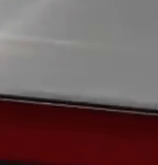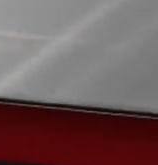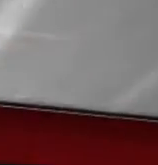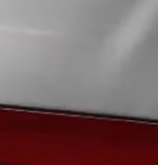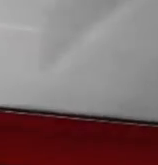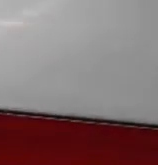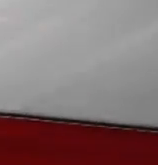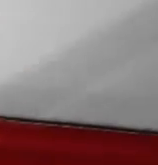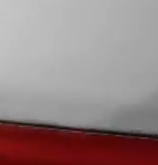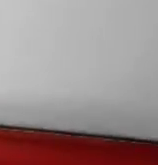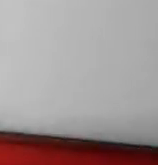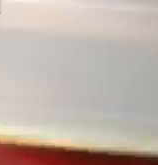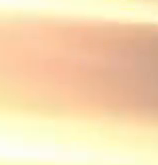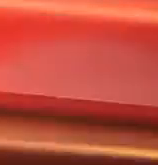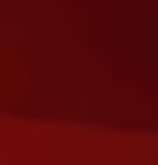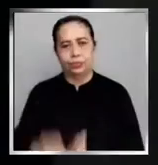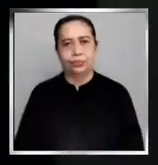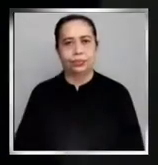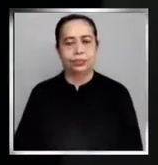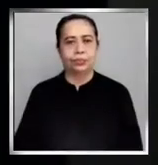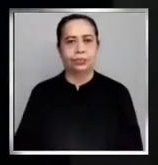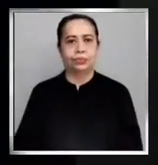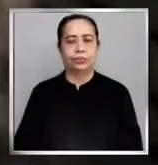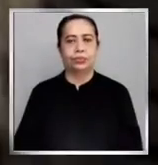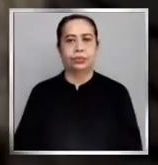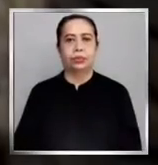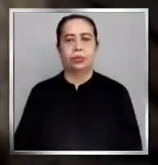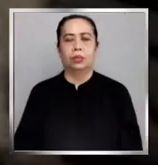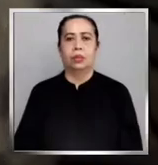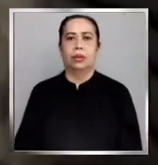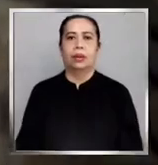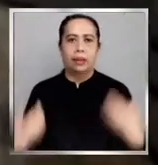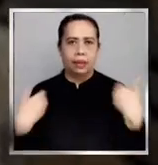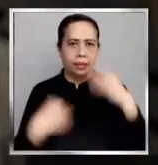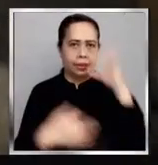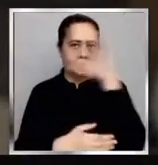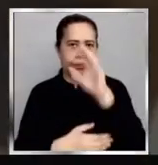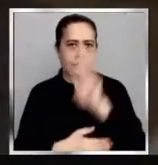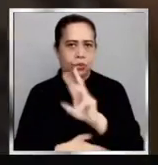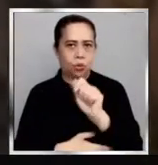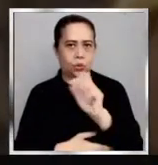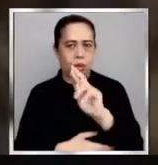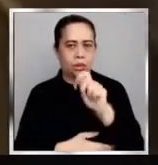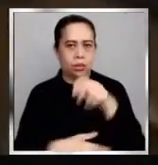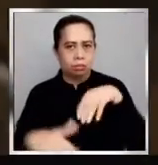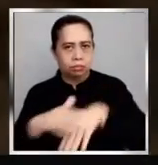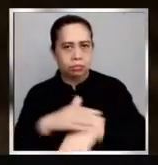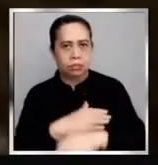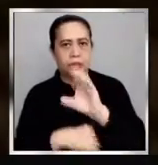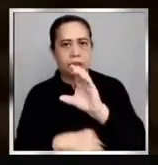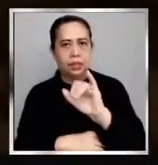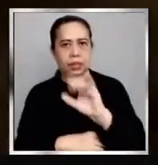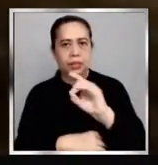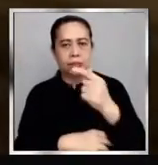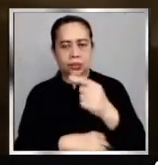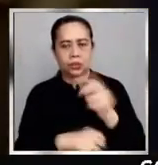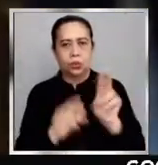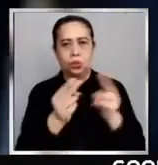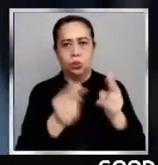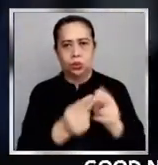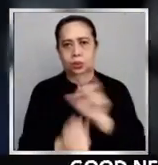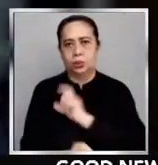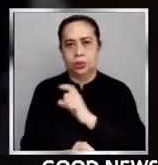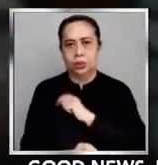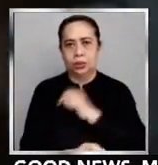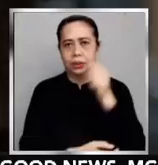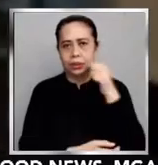Abdurrahman. Exclusive. Sa bisa ng search warrant, pinasok ng CIDG ang condominium unit na ito sa Makati City kagabi. Nang